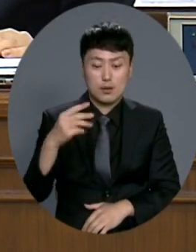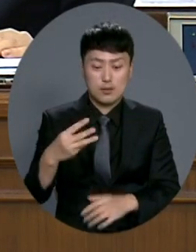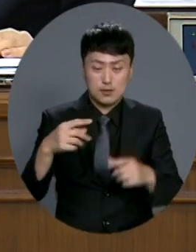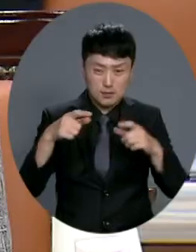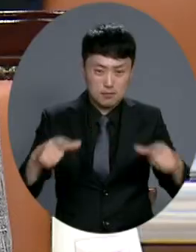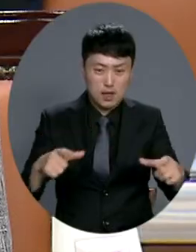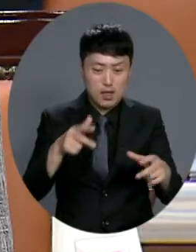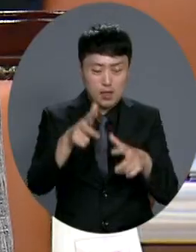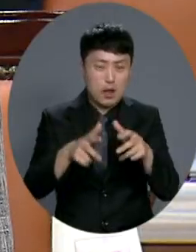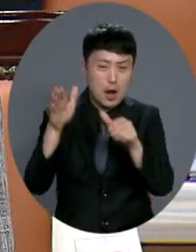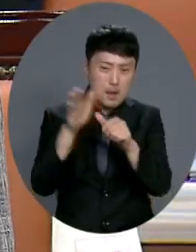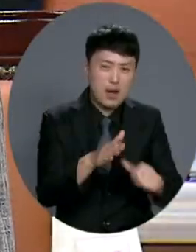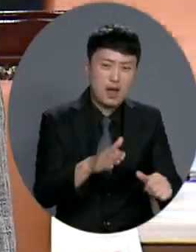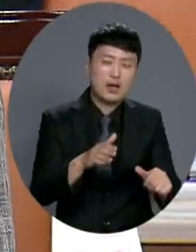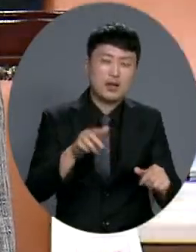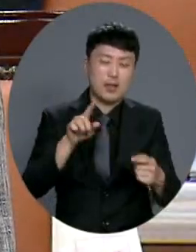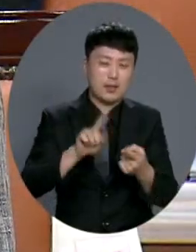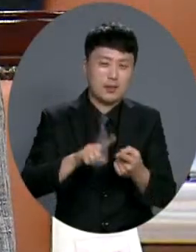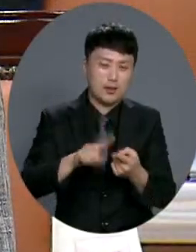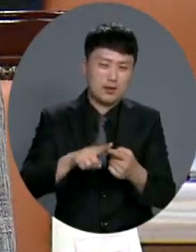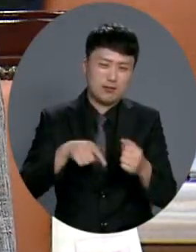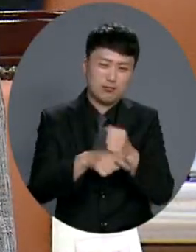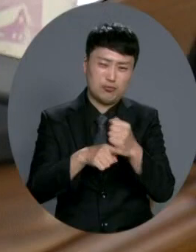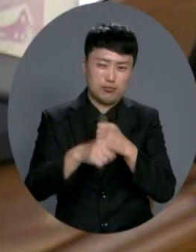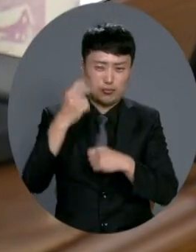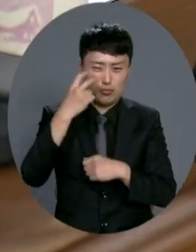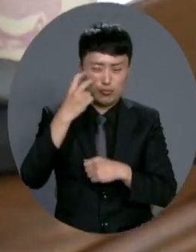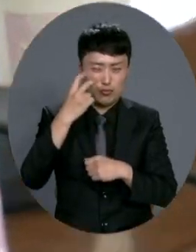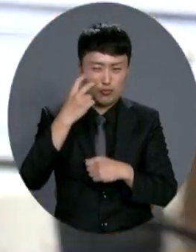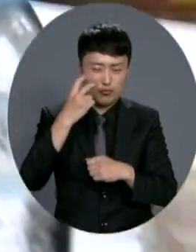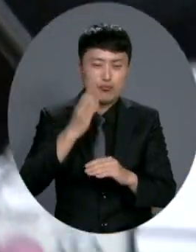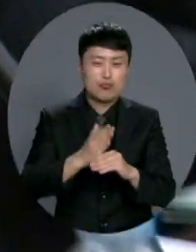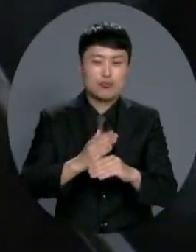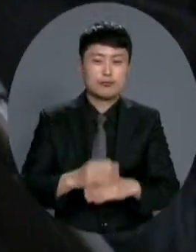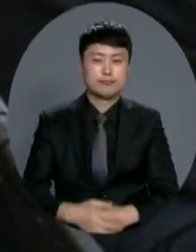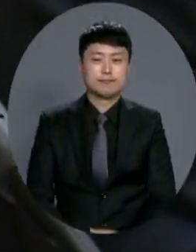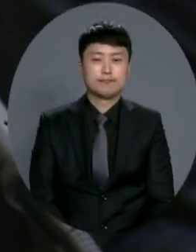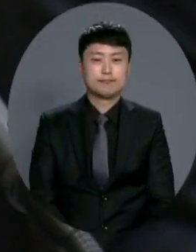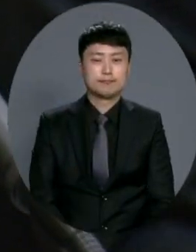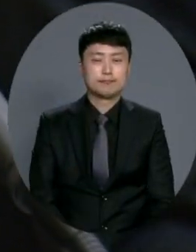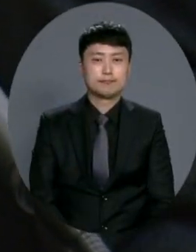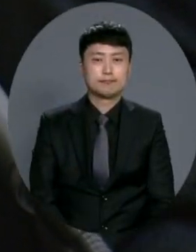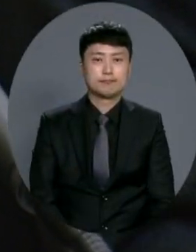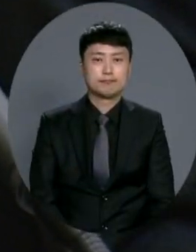형평성 문제 등도 지적됐습니다. MBC 뉴스 박재영입니다.